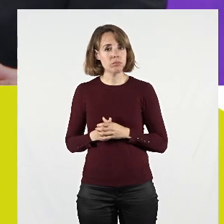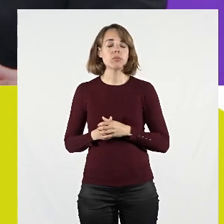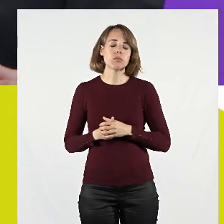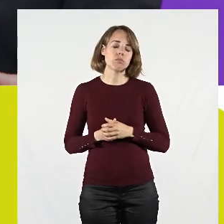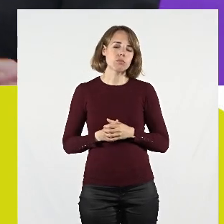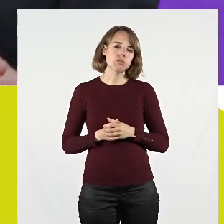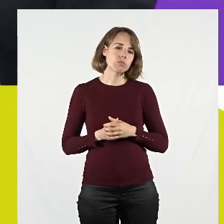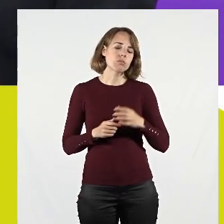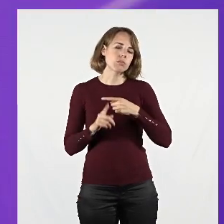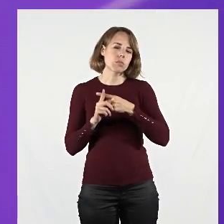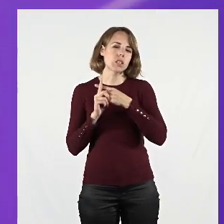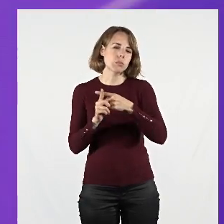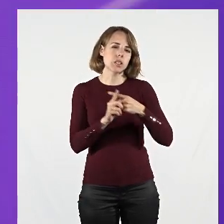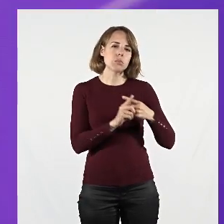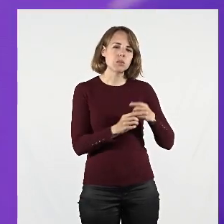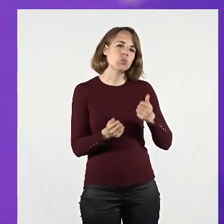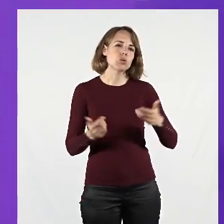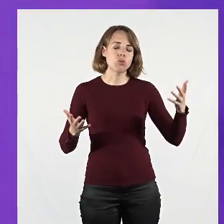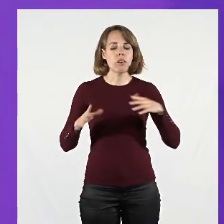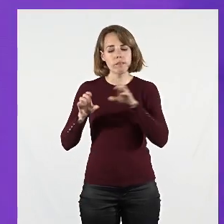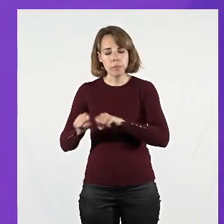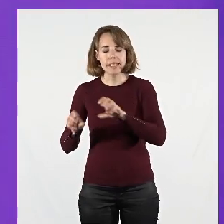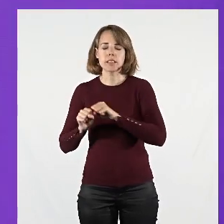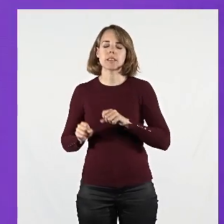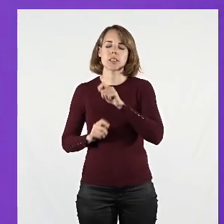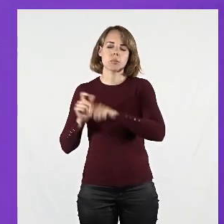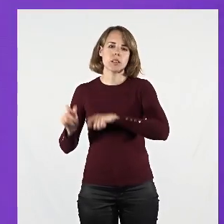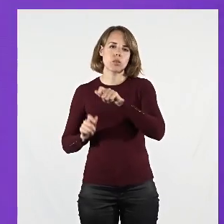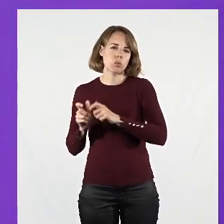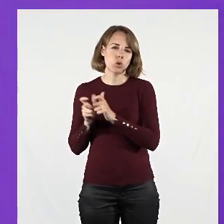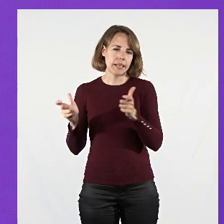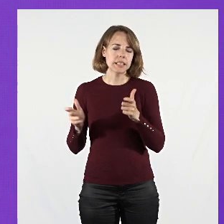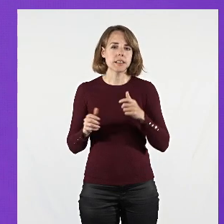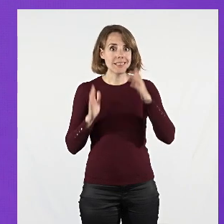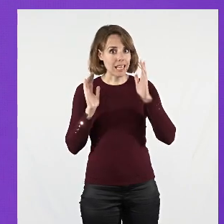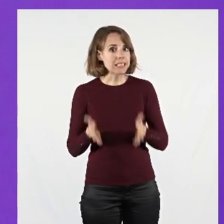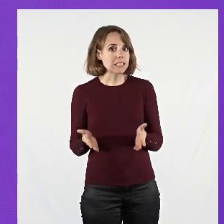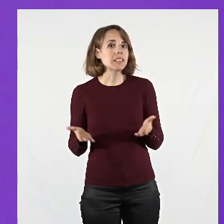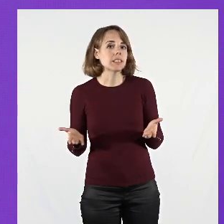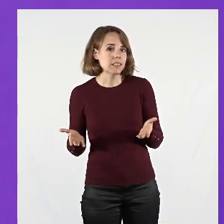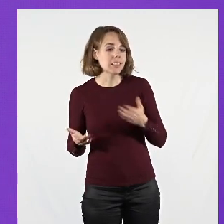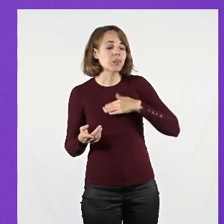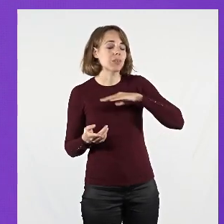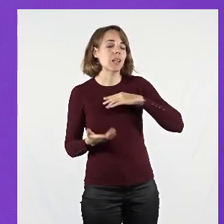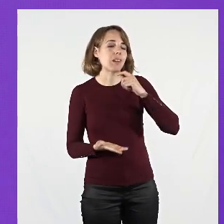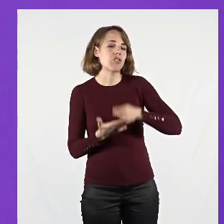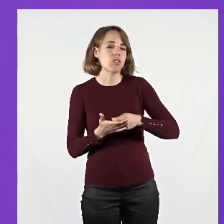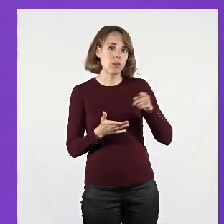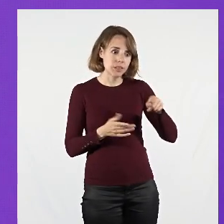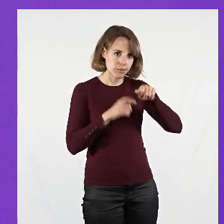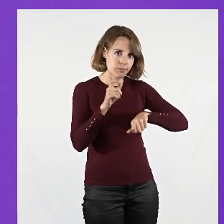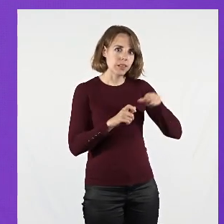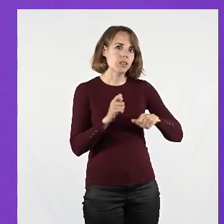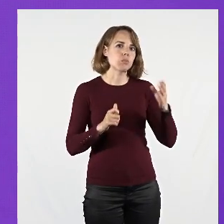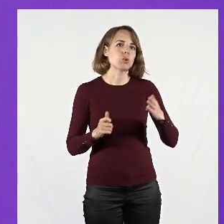les fabricants, envers les décideurs en établissement, donc notamment les personnes en charge des achats, et puis les utilisateurs. Donc pour les fabricants, effectivement,